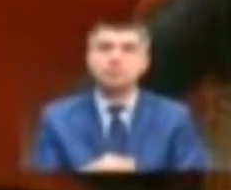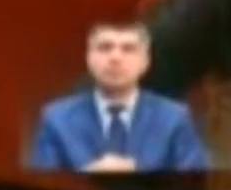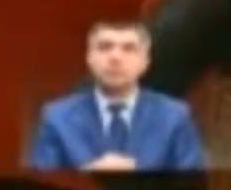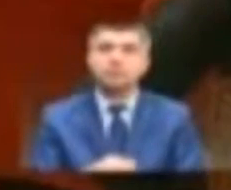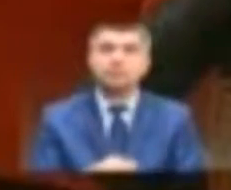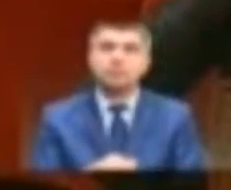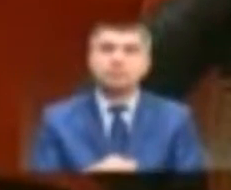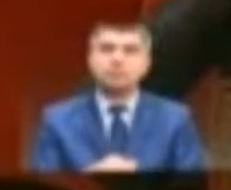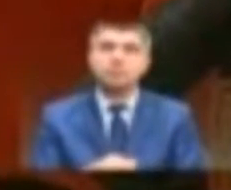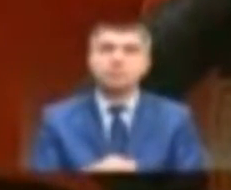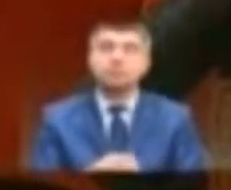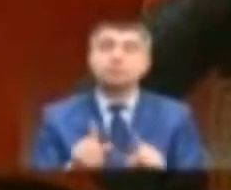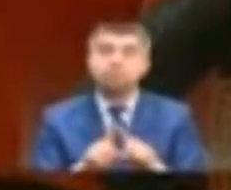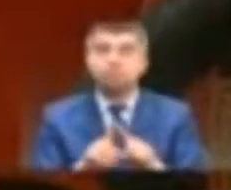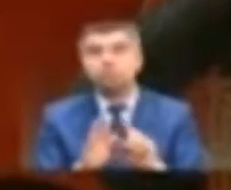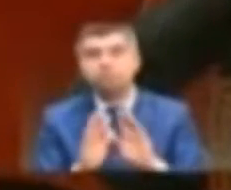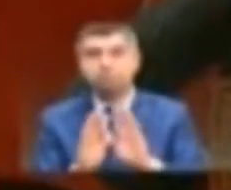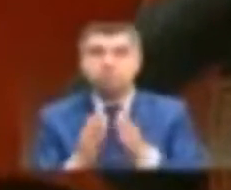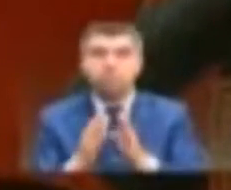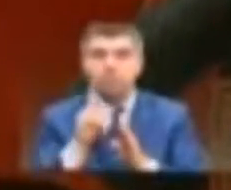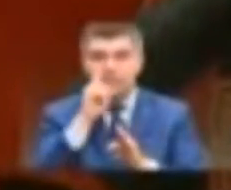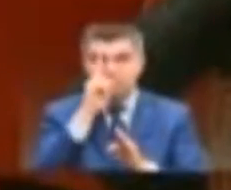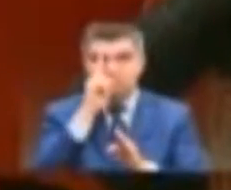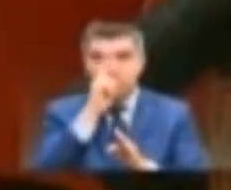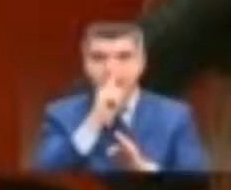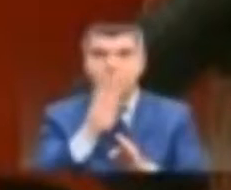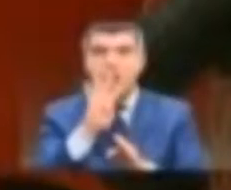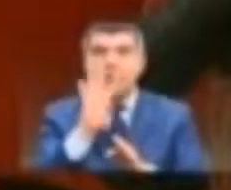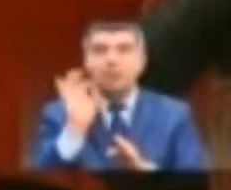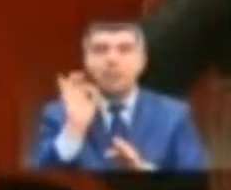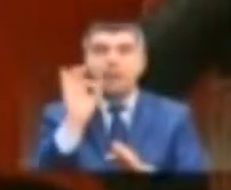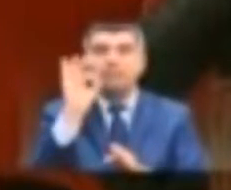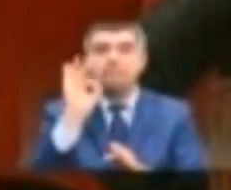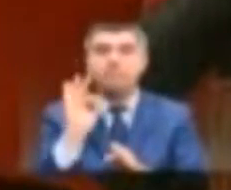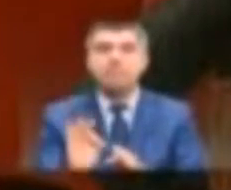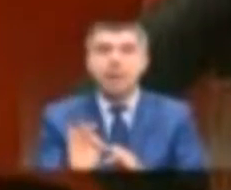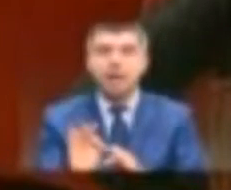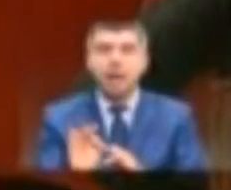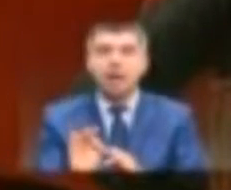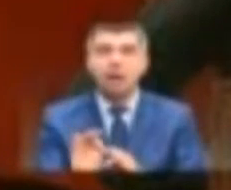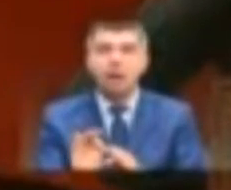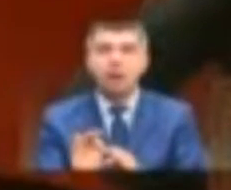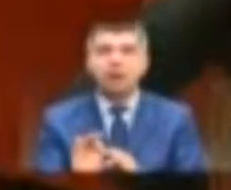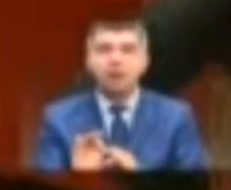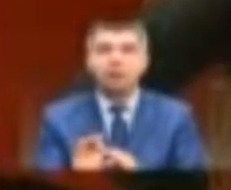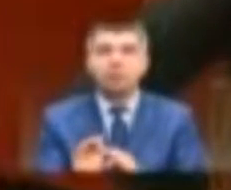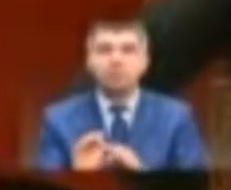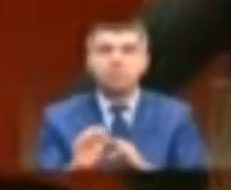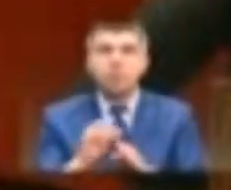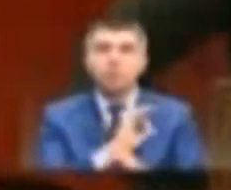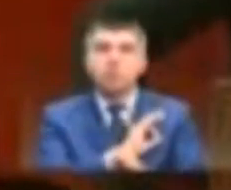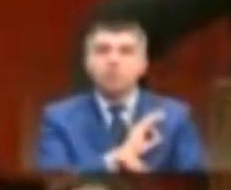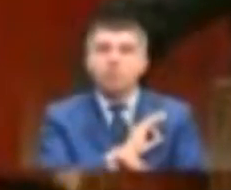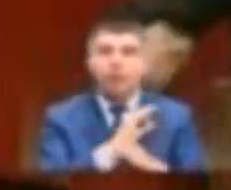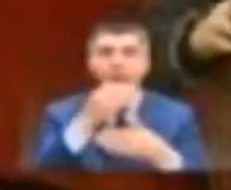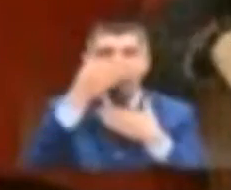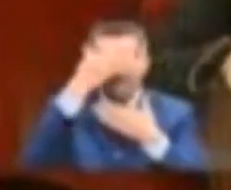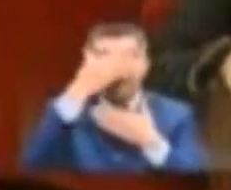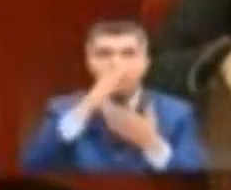و باش توصل ان شاء الله ل 40% في السياحه في البلاد.